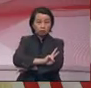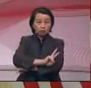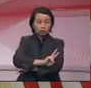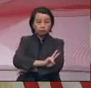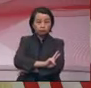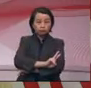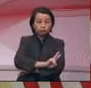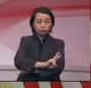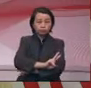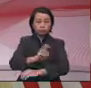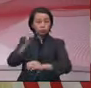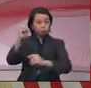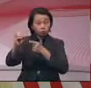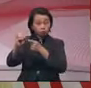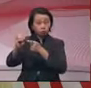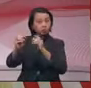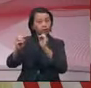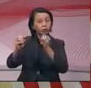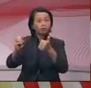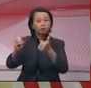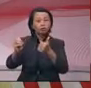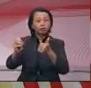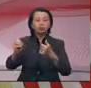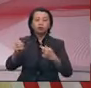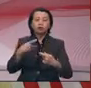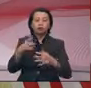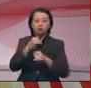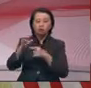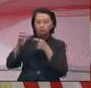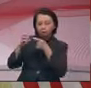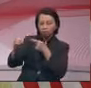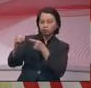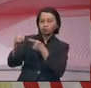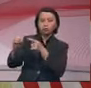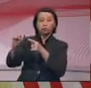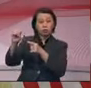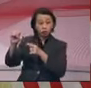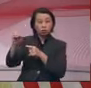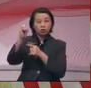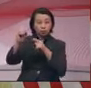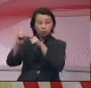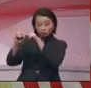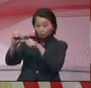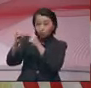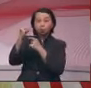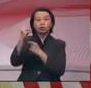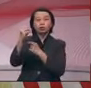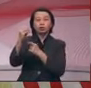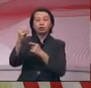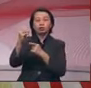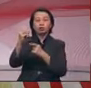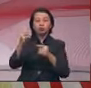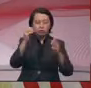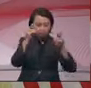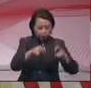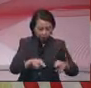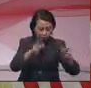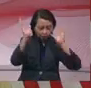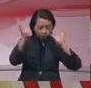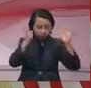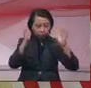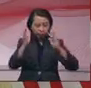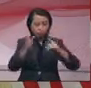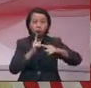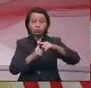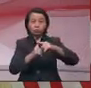berturut-turut kosong. Kita didapati kosong warga negara Malaysia yang terlibat dengan